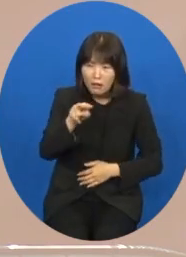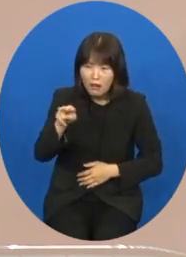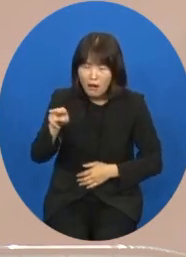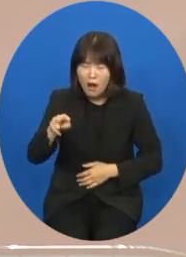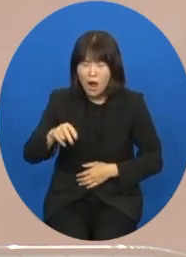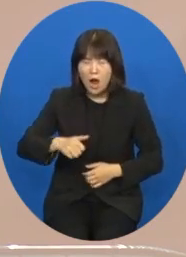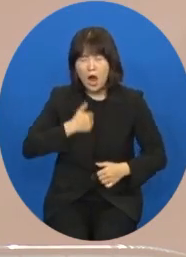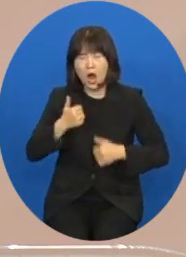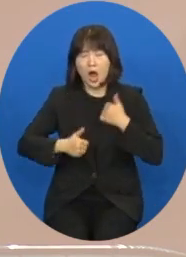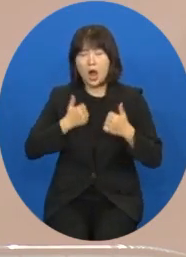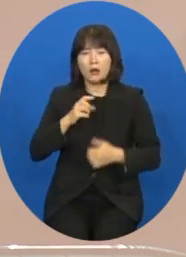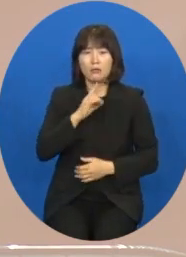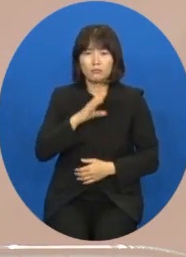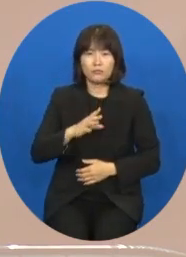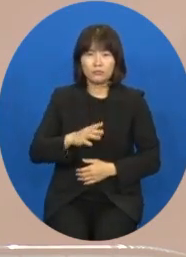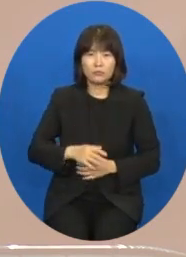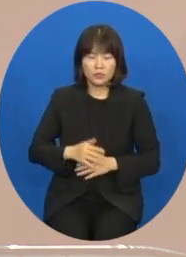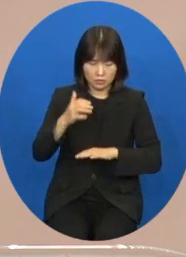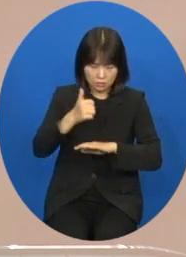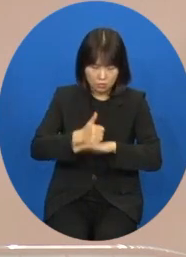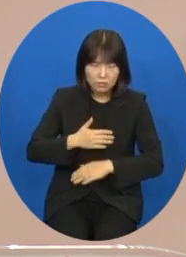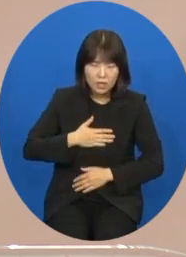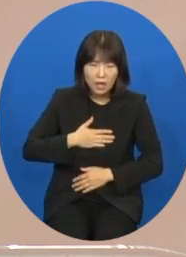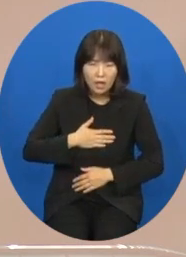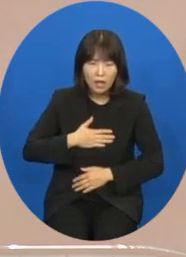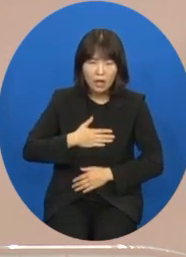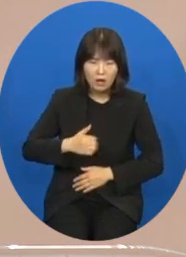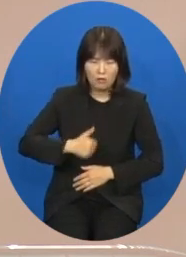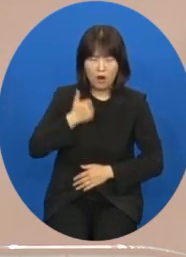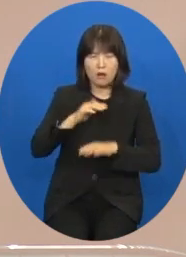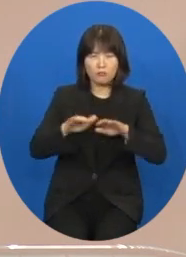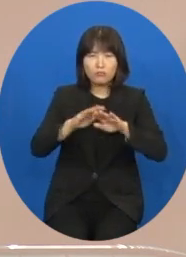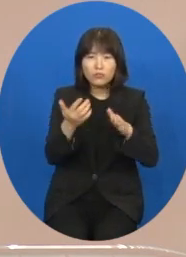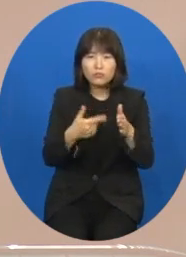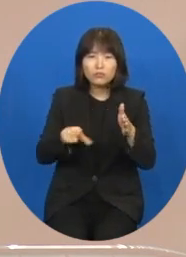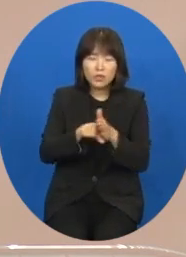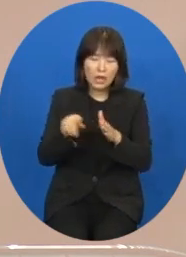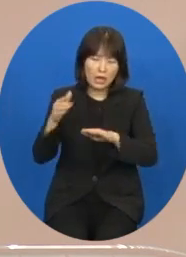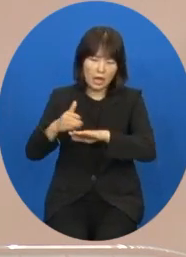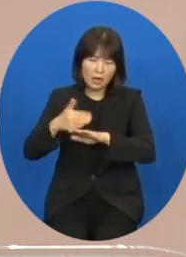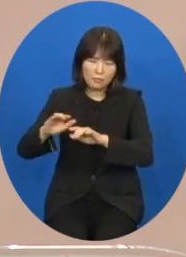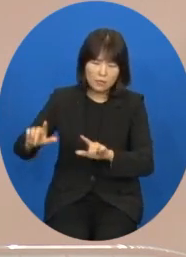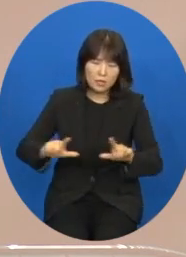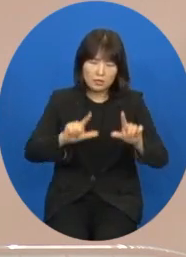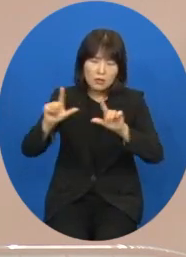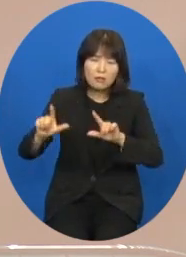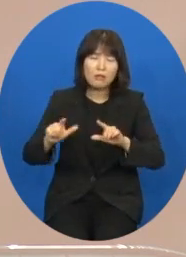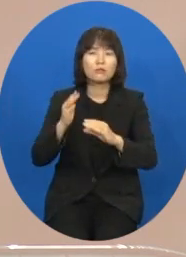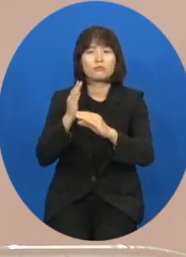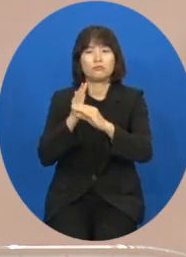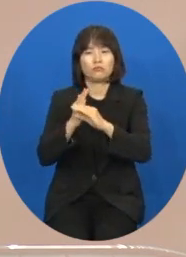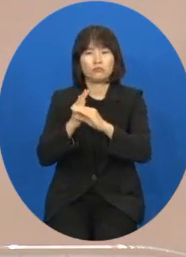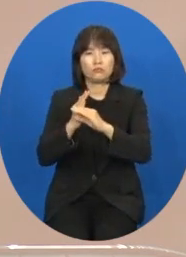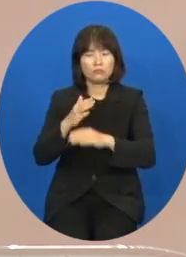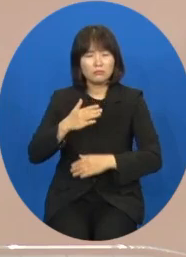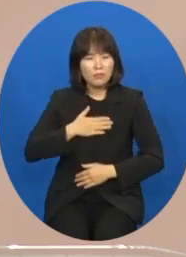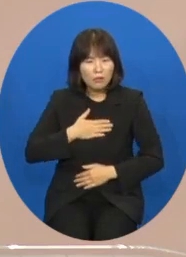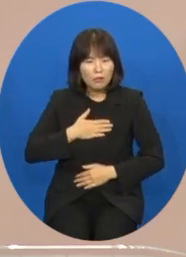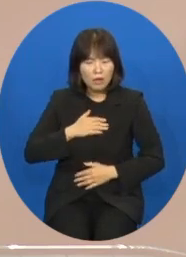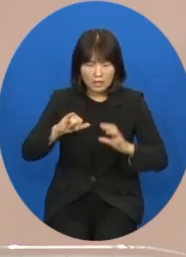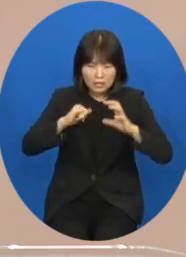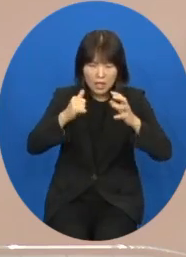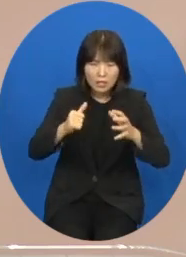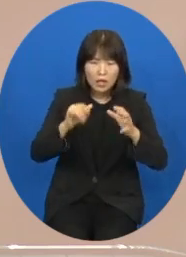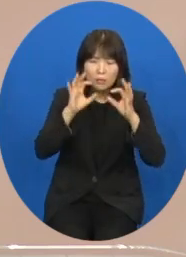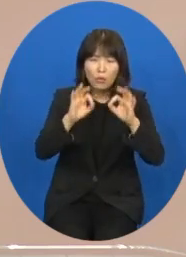환하는 세상뿐입니다. 결국 나는 화풀이하려고 깡패 생활을 하게 되었습니다. 나는 차라리